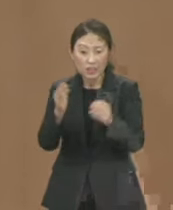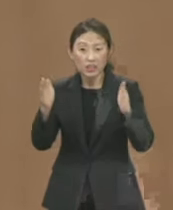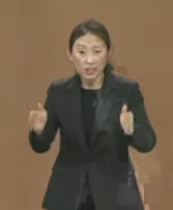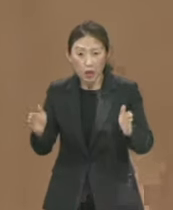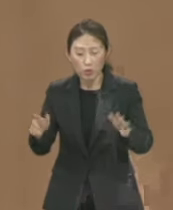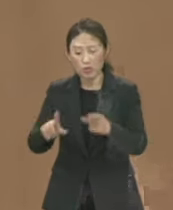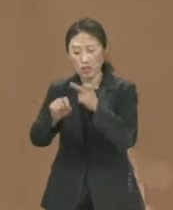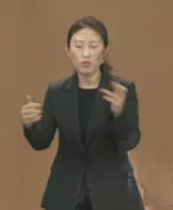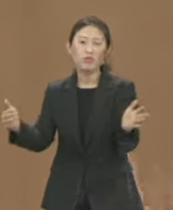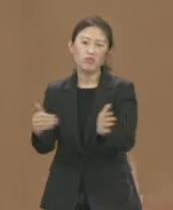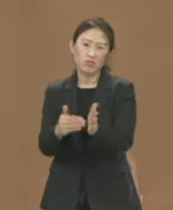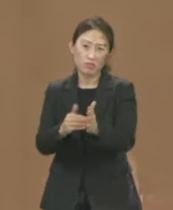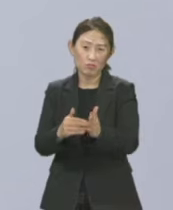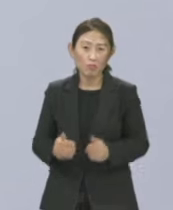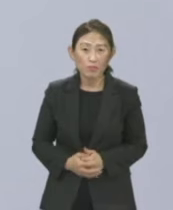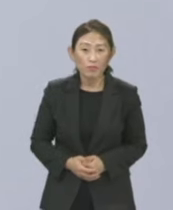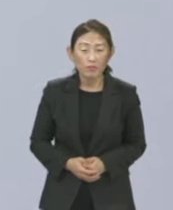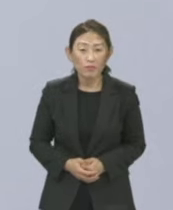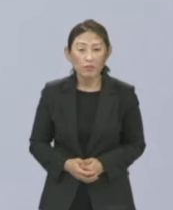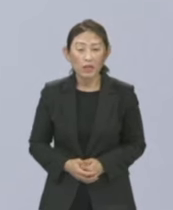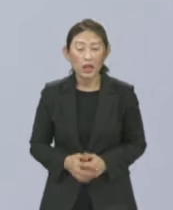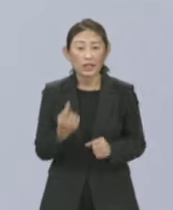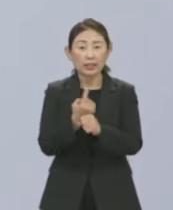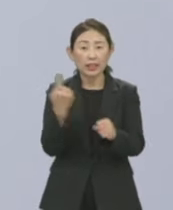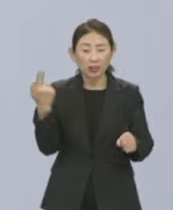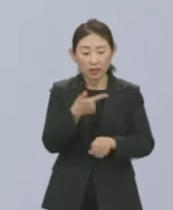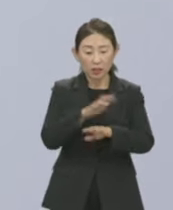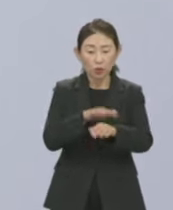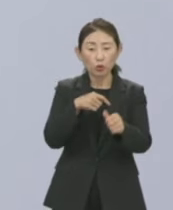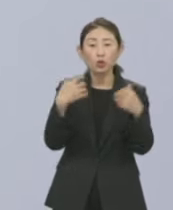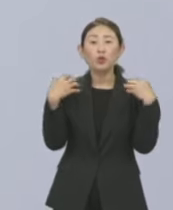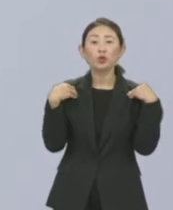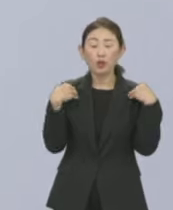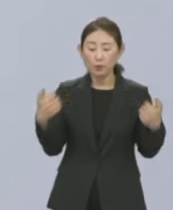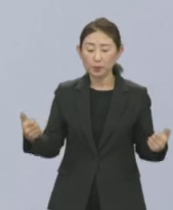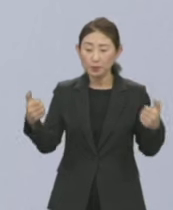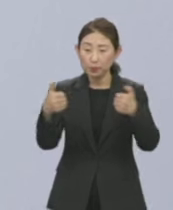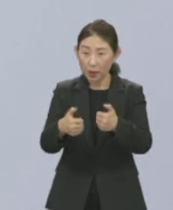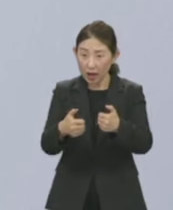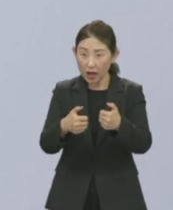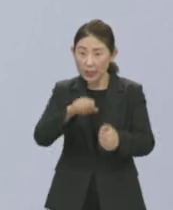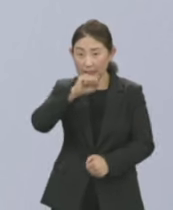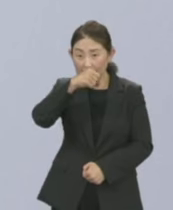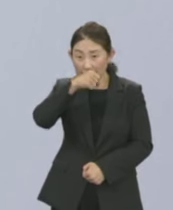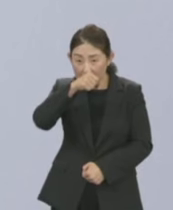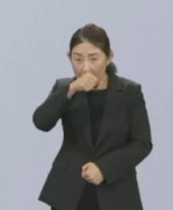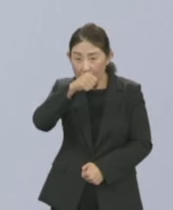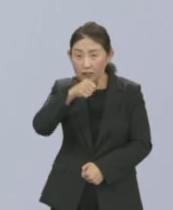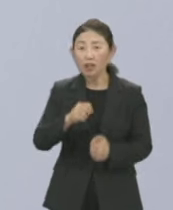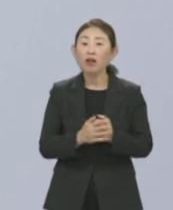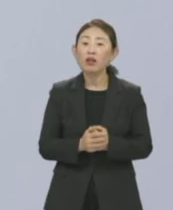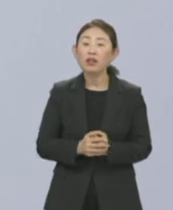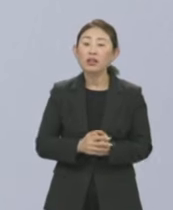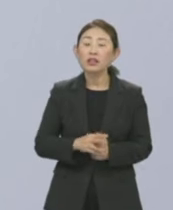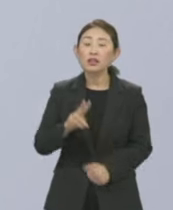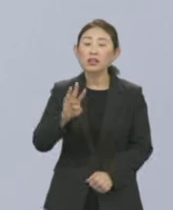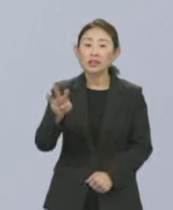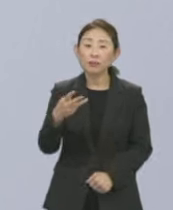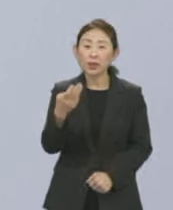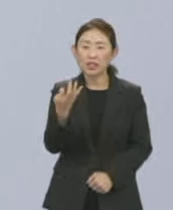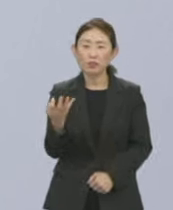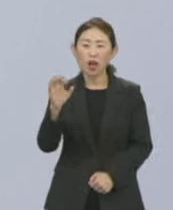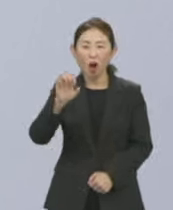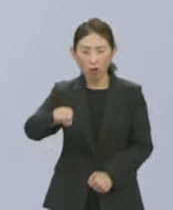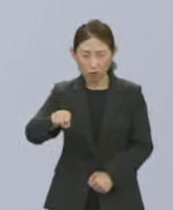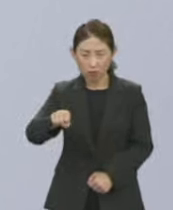올해 연말 종료됩니다. 지난해 대전교육청이 고교 무상교육 소요 예산 636억 중 절반인